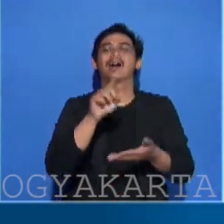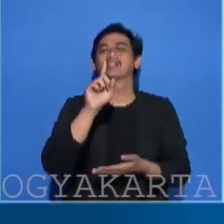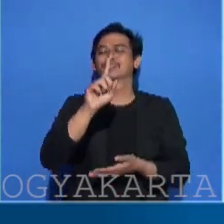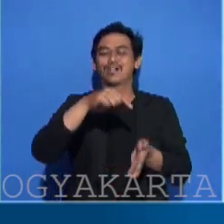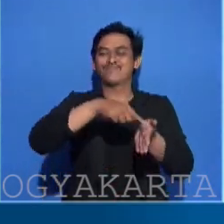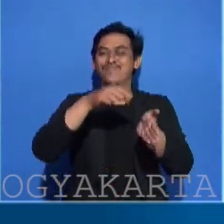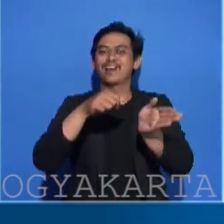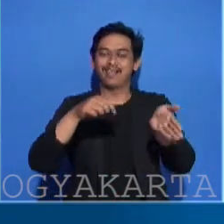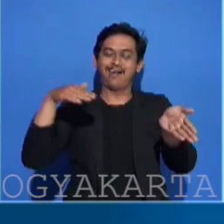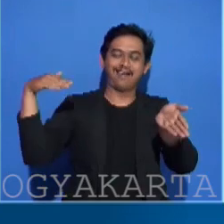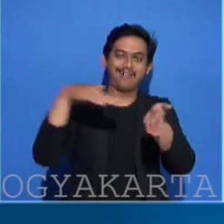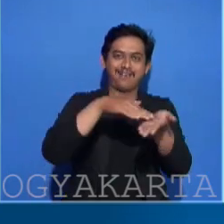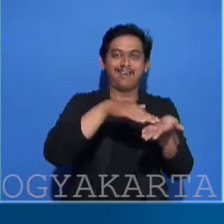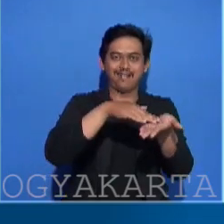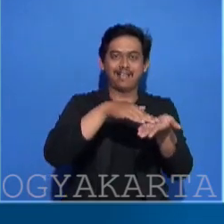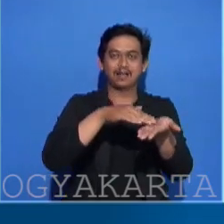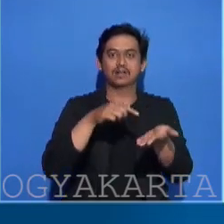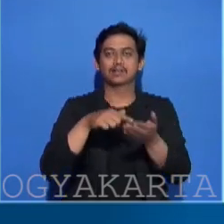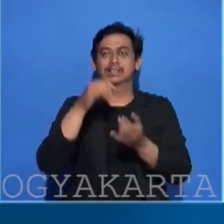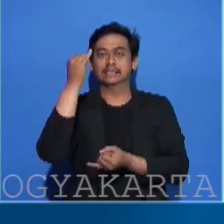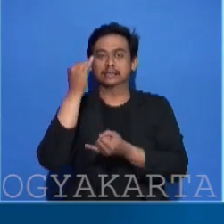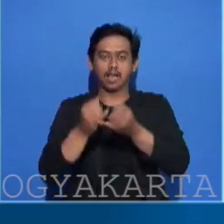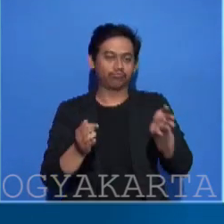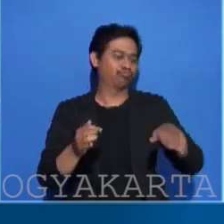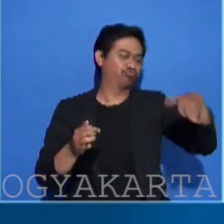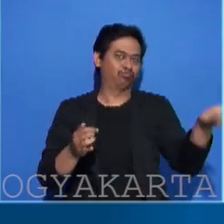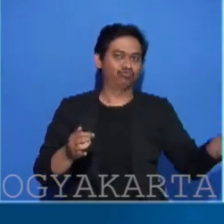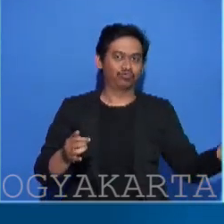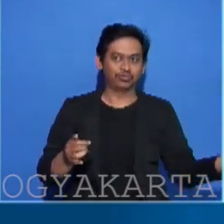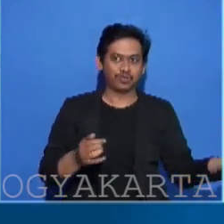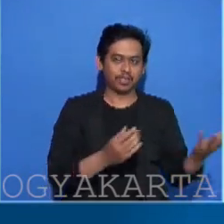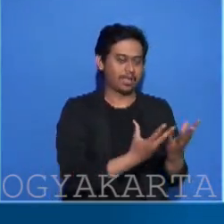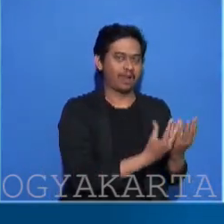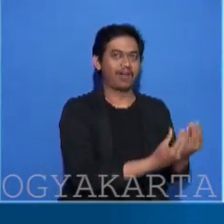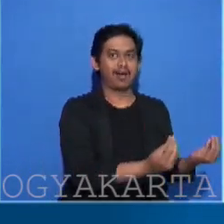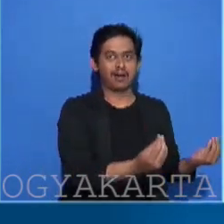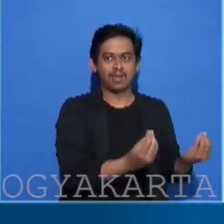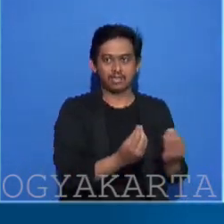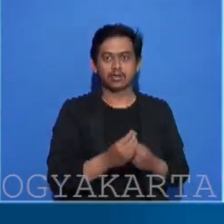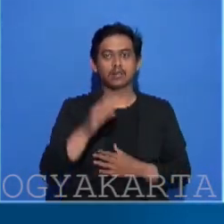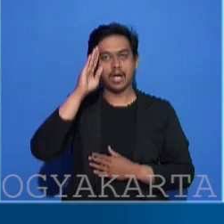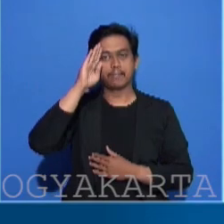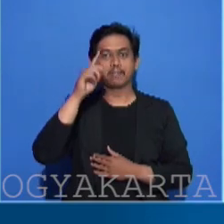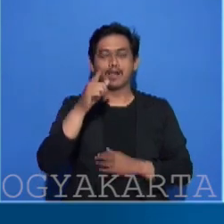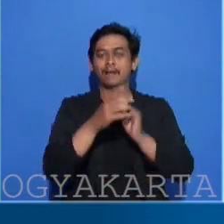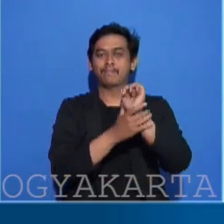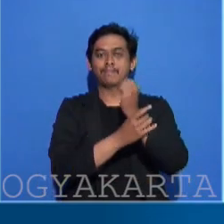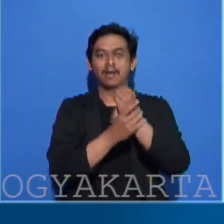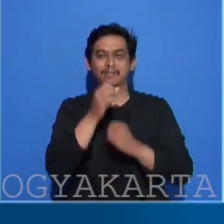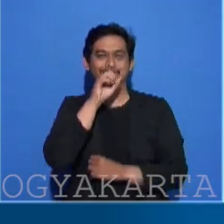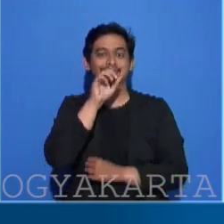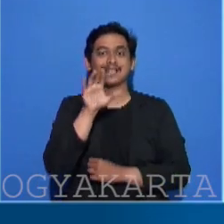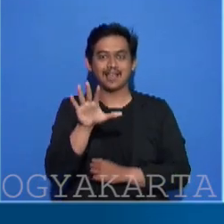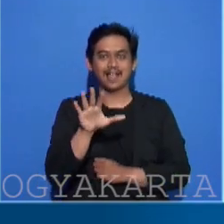arah yang berlawanan hingga akhirnya terjun ke areal persawahan kami telah Kapolresta Magelang menyebut